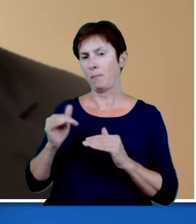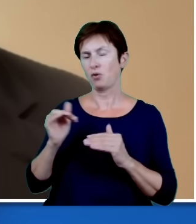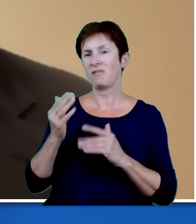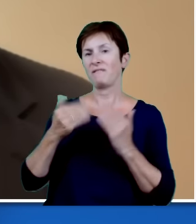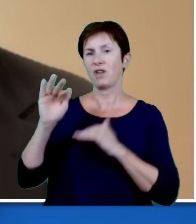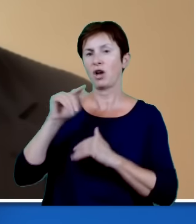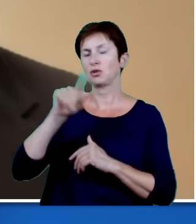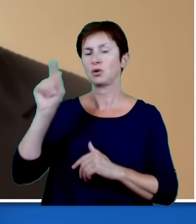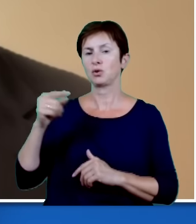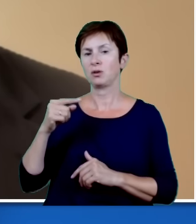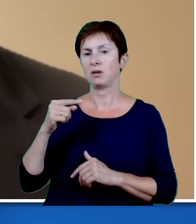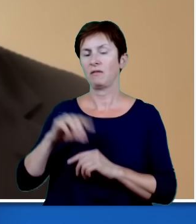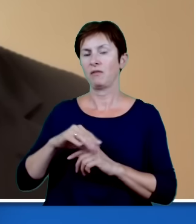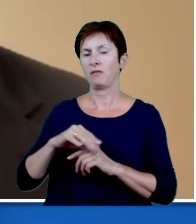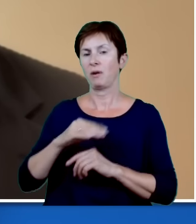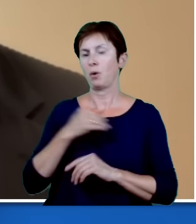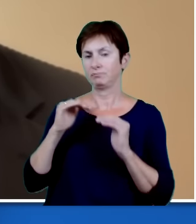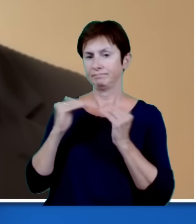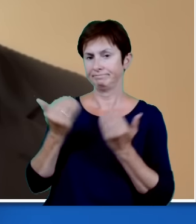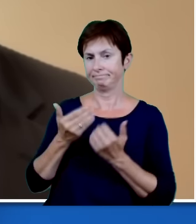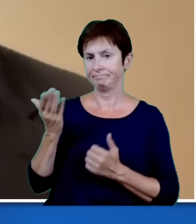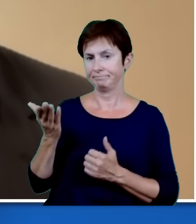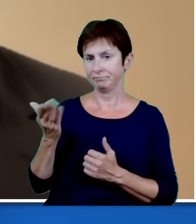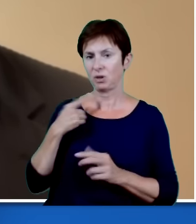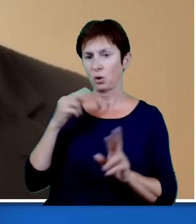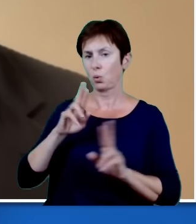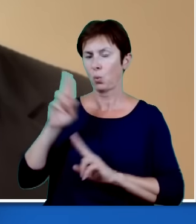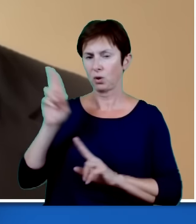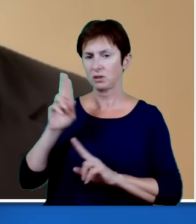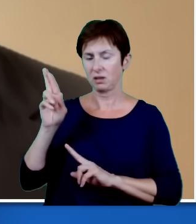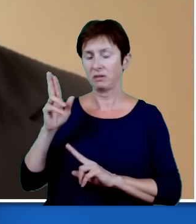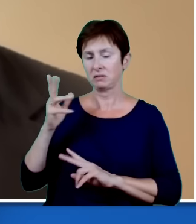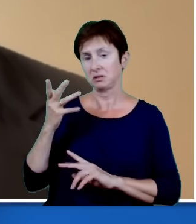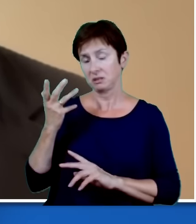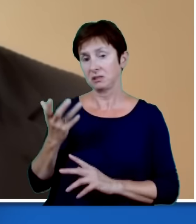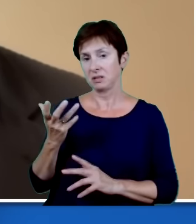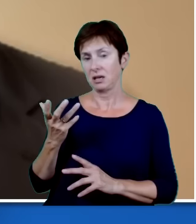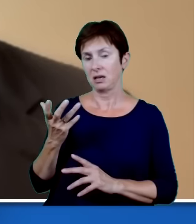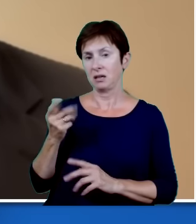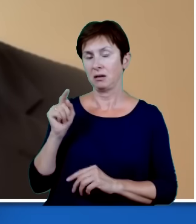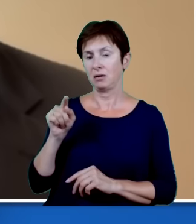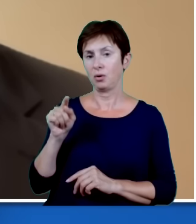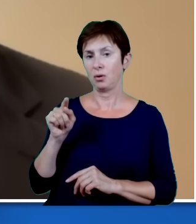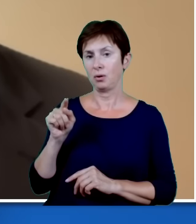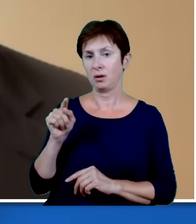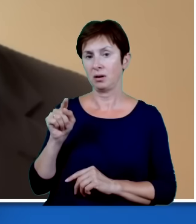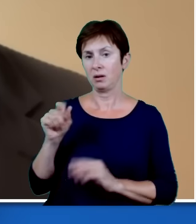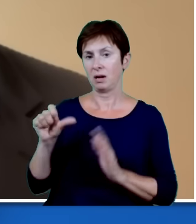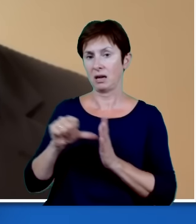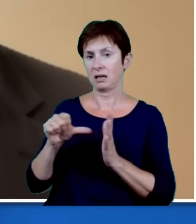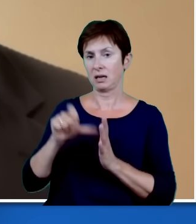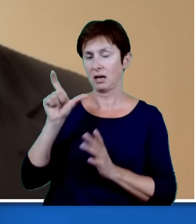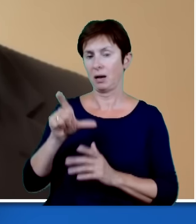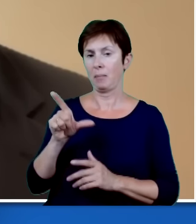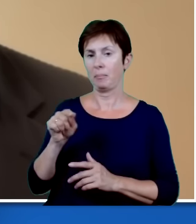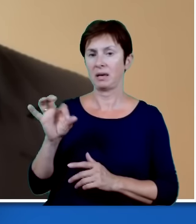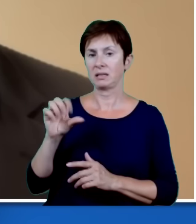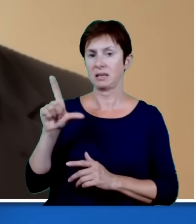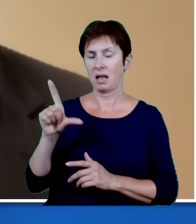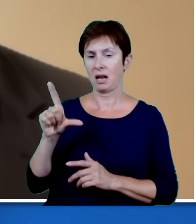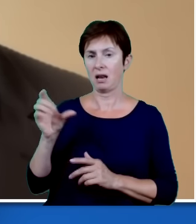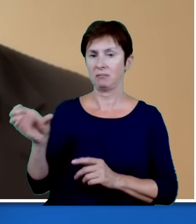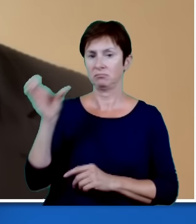w polskim parlamencie głosować za kandydatem polskiego stronnictwa ludowego na